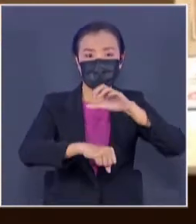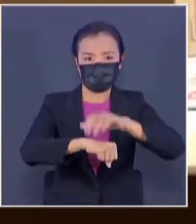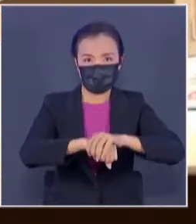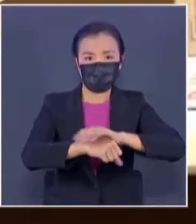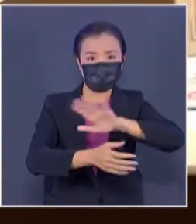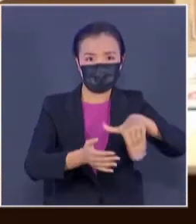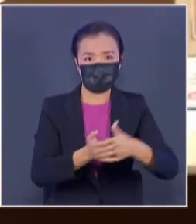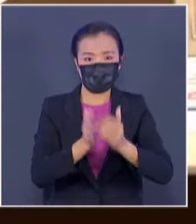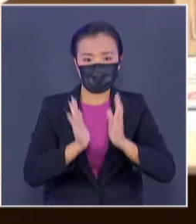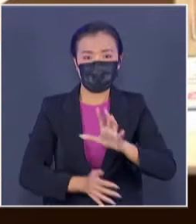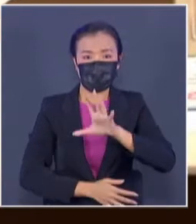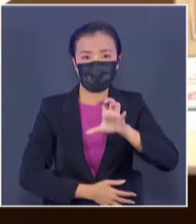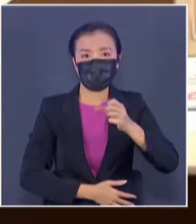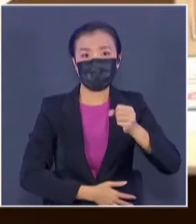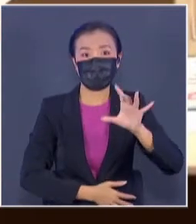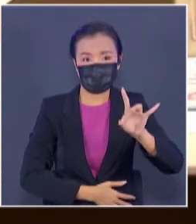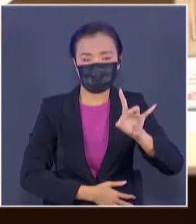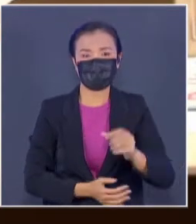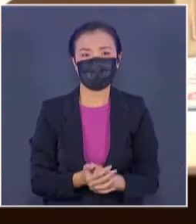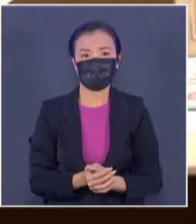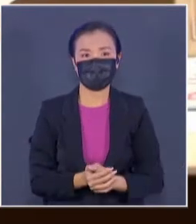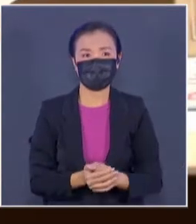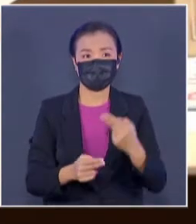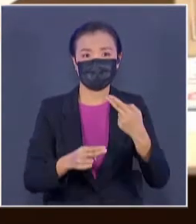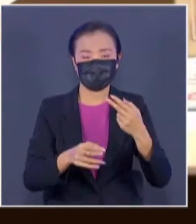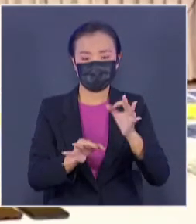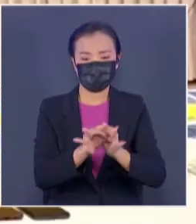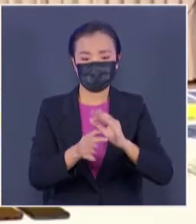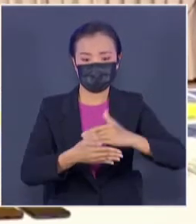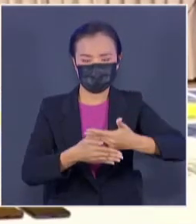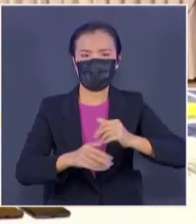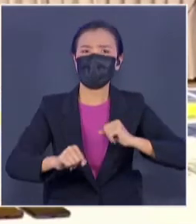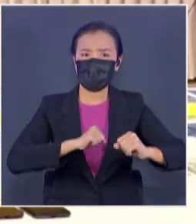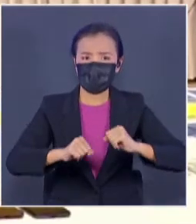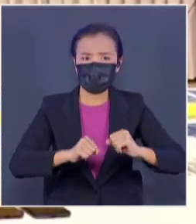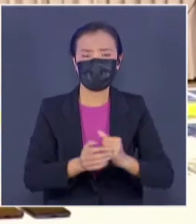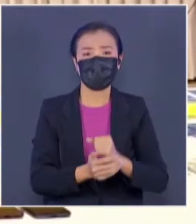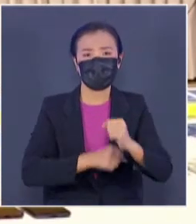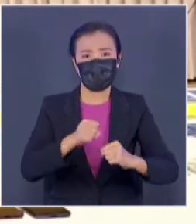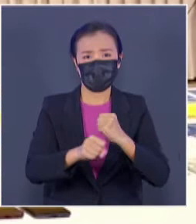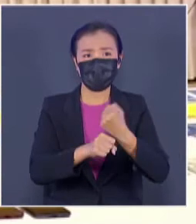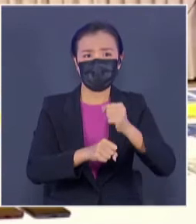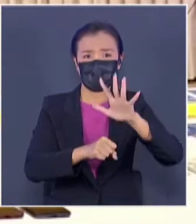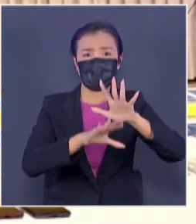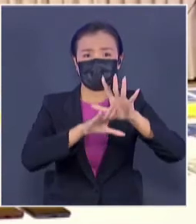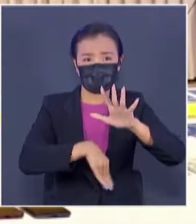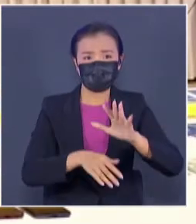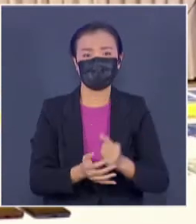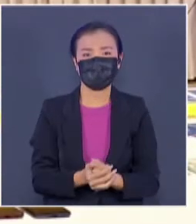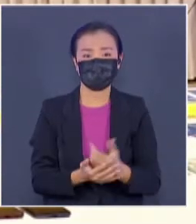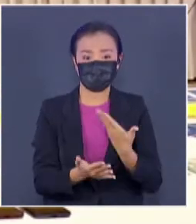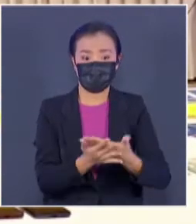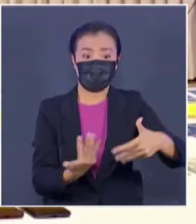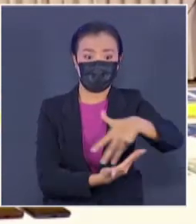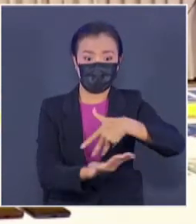าทั้งหมด518หมายจับซึ่งบัญชีม้าส่วนใหญ่พบเป็นเยาวชนค่ะบางคนอายุต่ำกว่า15ปีที่มีเงินห